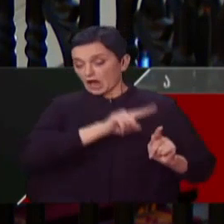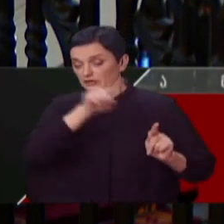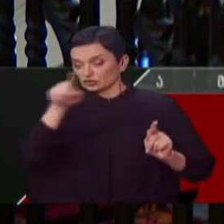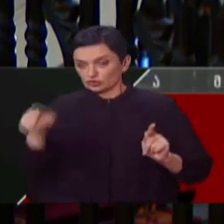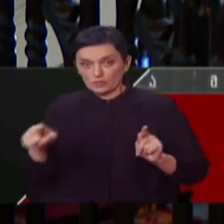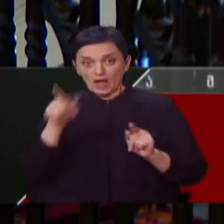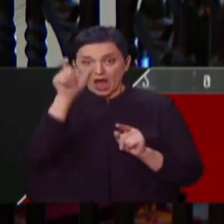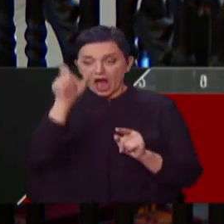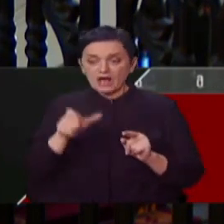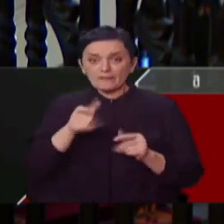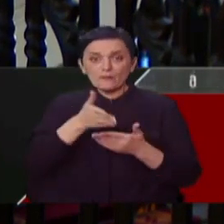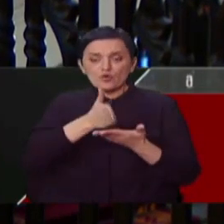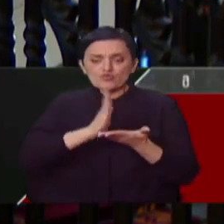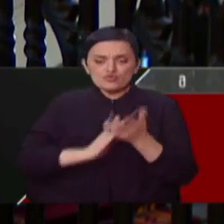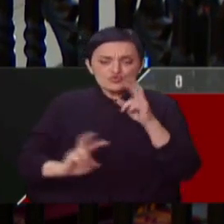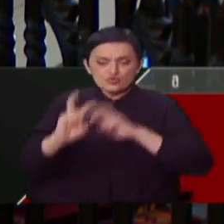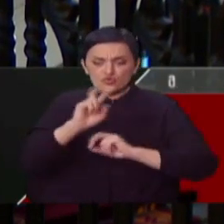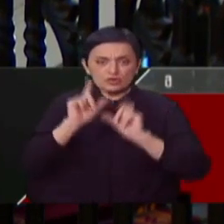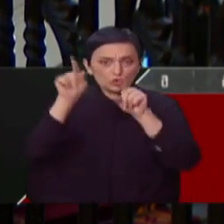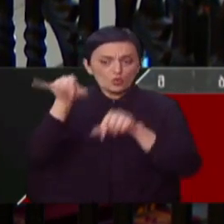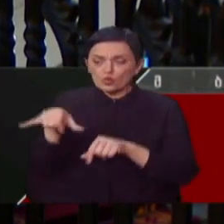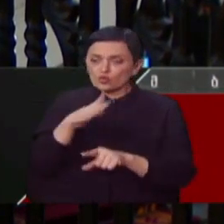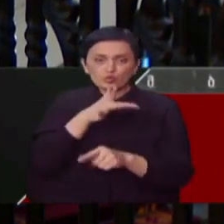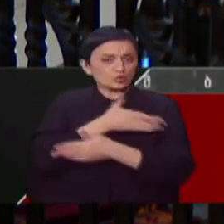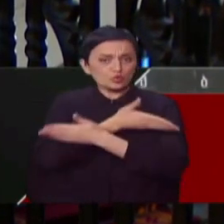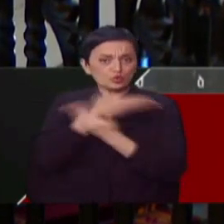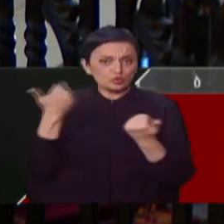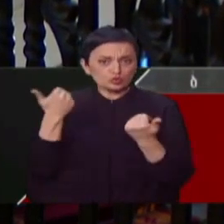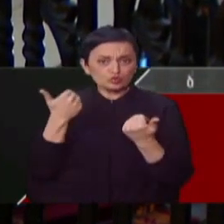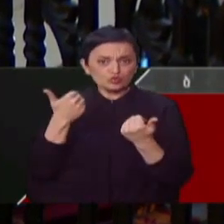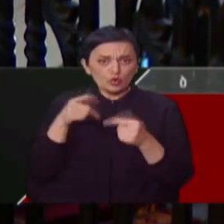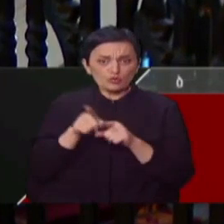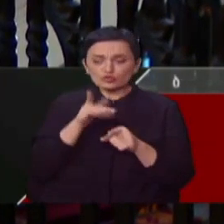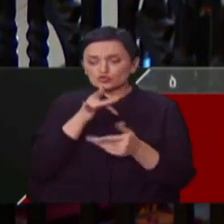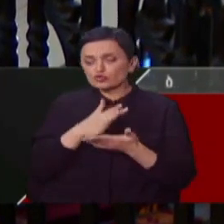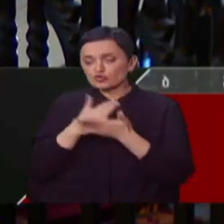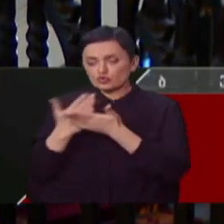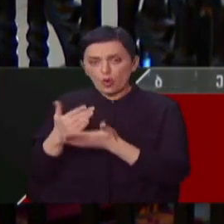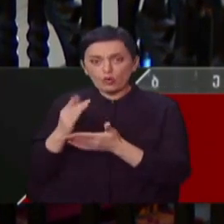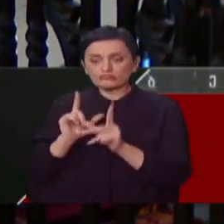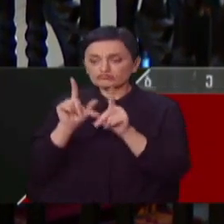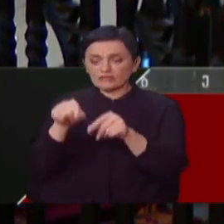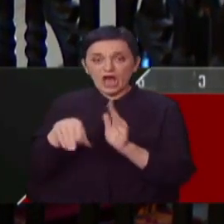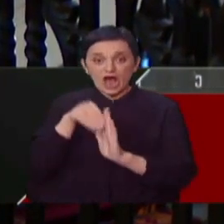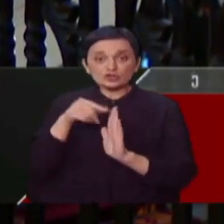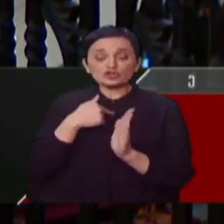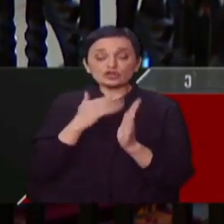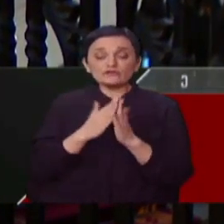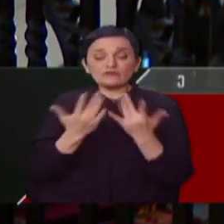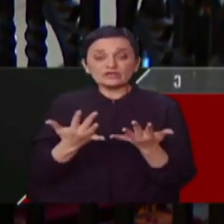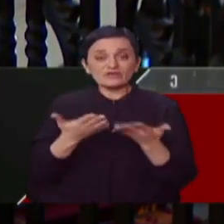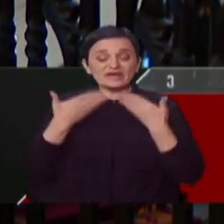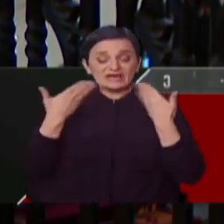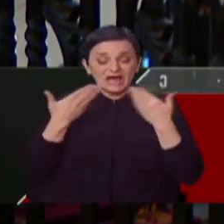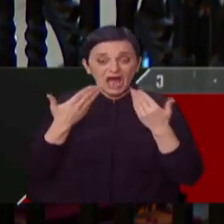ადამიანები ლუკმოპურის საშუალებით წასულები არა აქვთ იმის დრო, რომ ამდენი დრო გამოყონდა წავიდნენ არჩევნებში. ჩვენ ვითხოვთ, რომ გავამარტივოთ